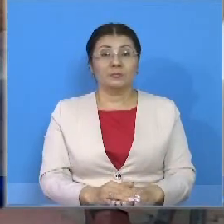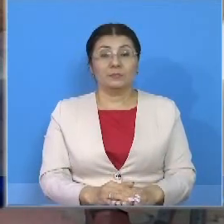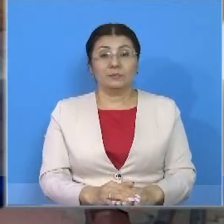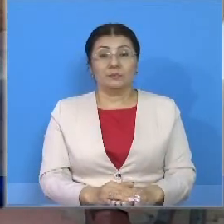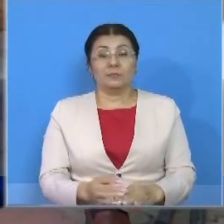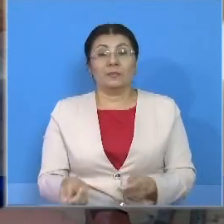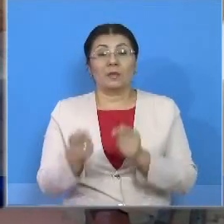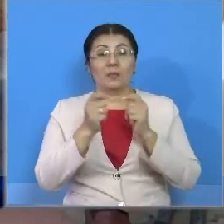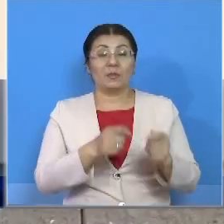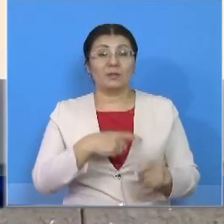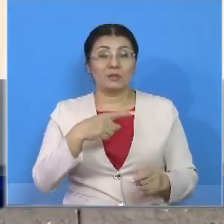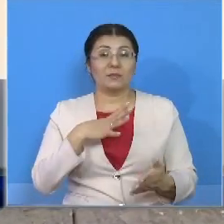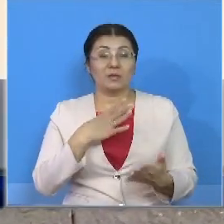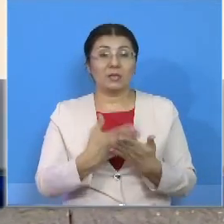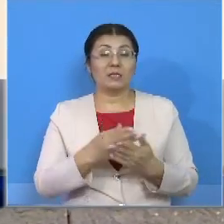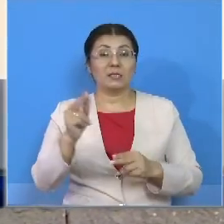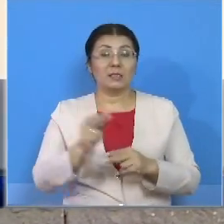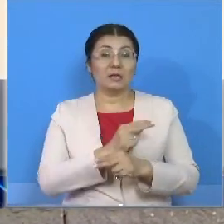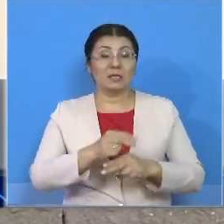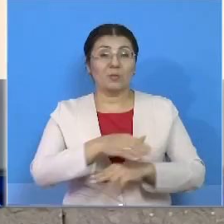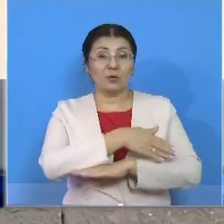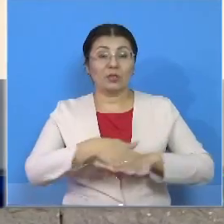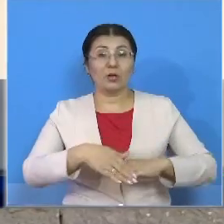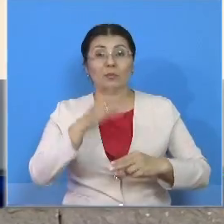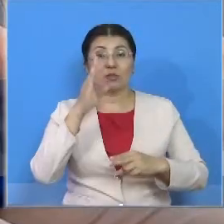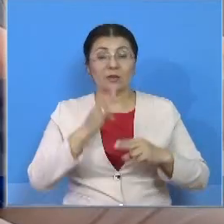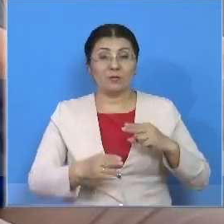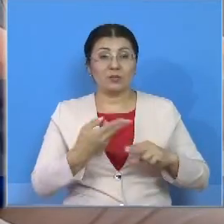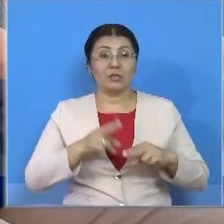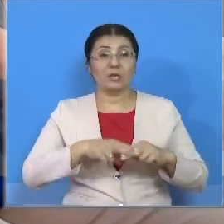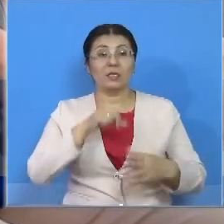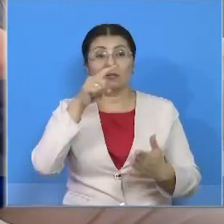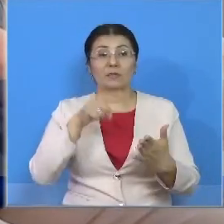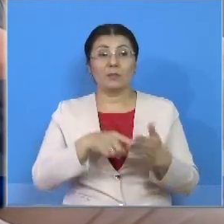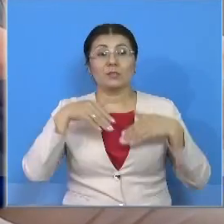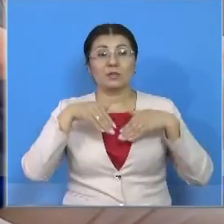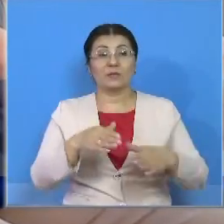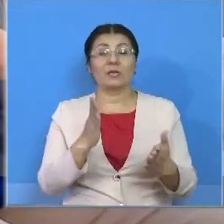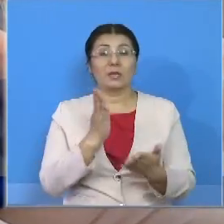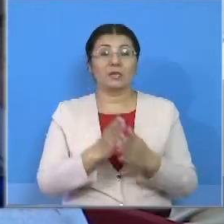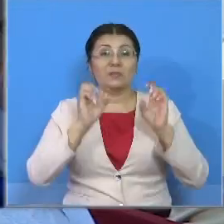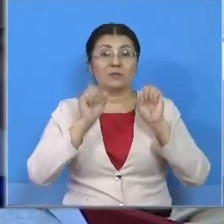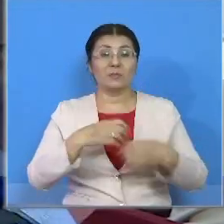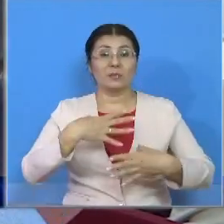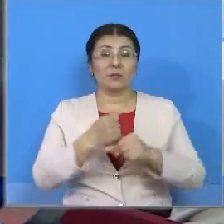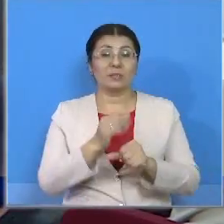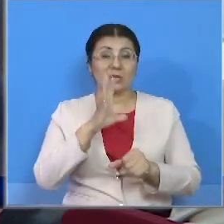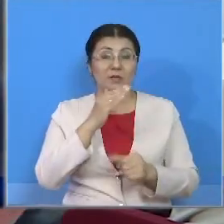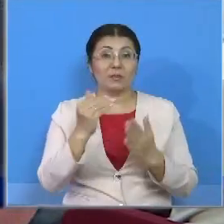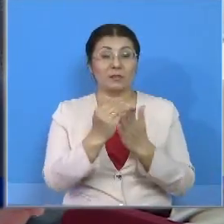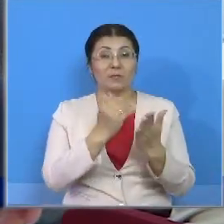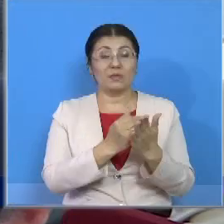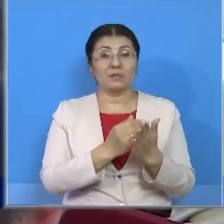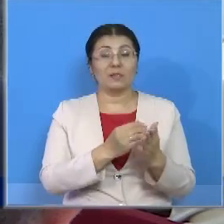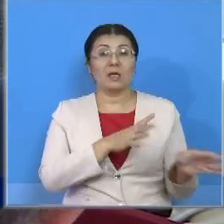Представитель перевозчика отметил, что если ремонт дороги будет полностью завершен, этот вопрос рассмотрит. Есть возможность сократить время в расписании